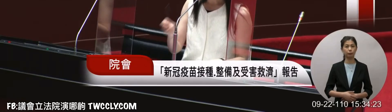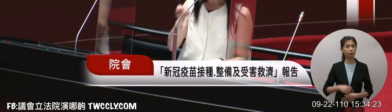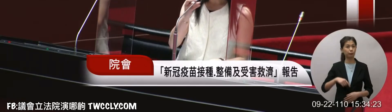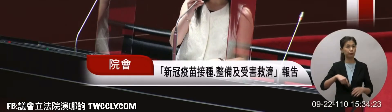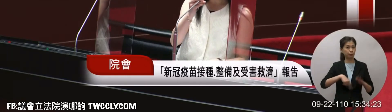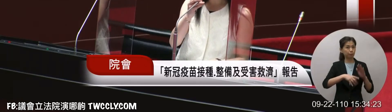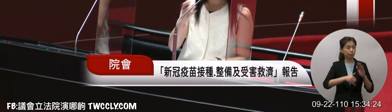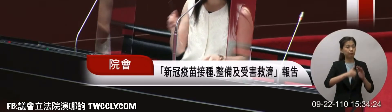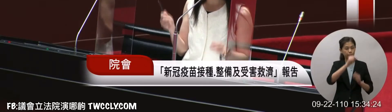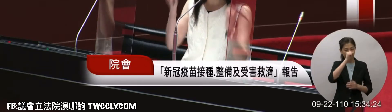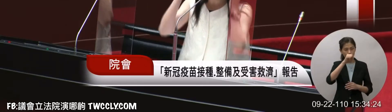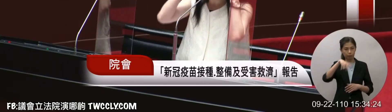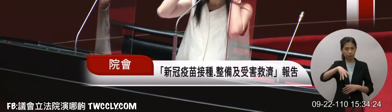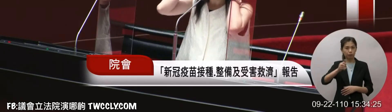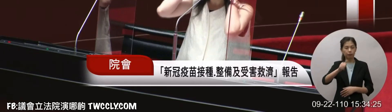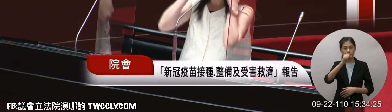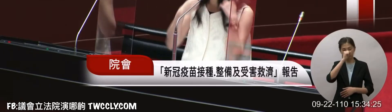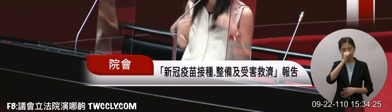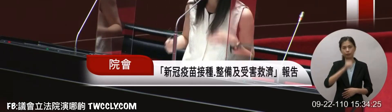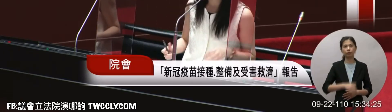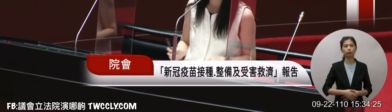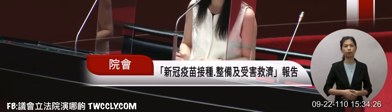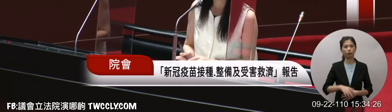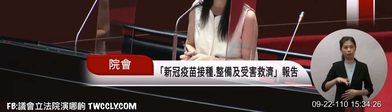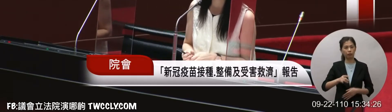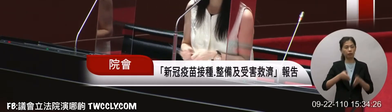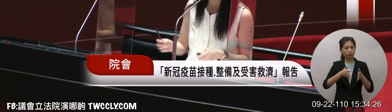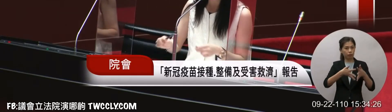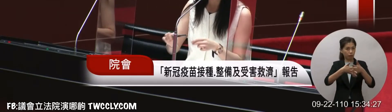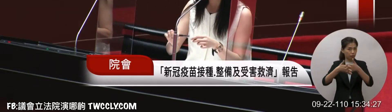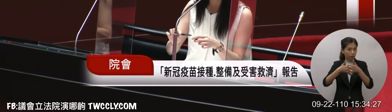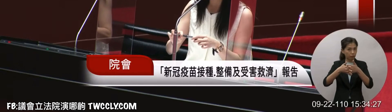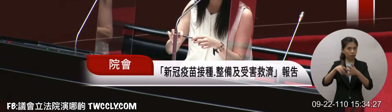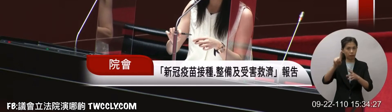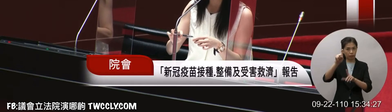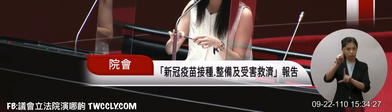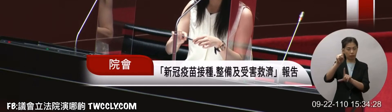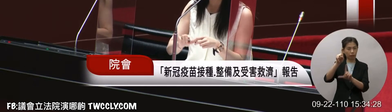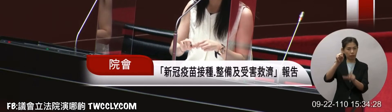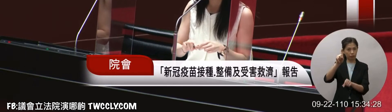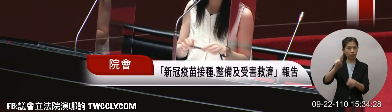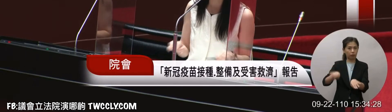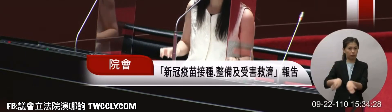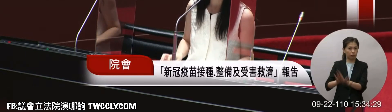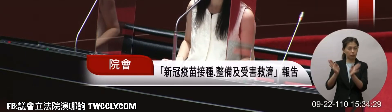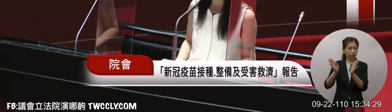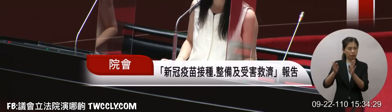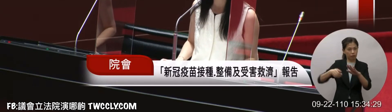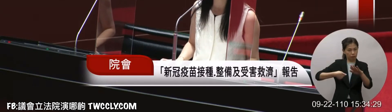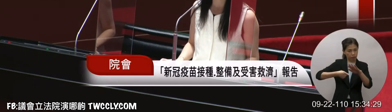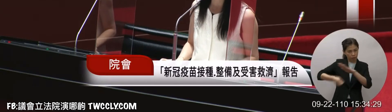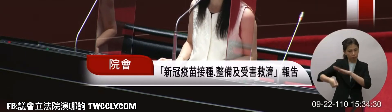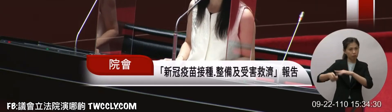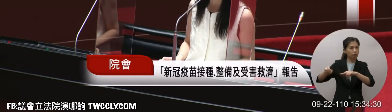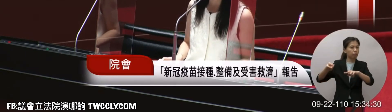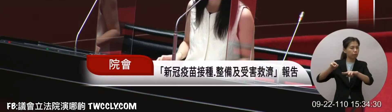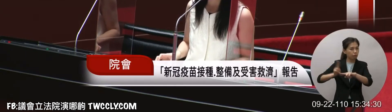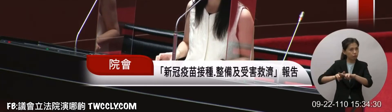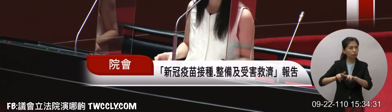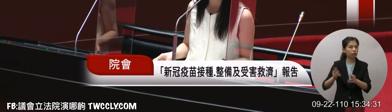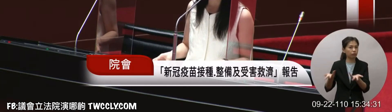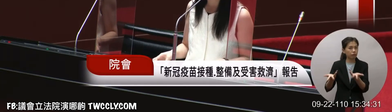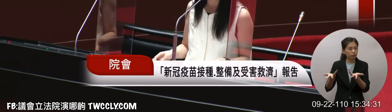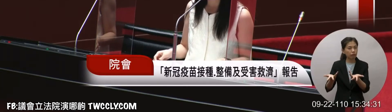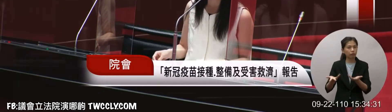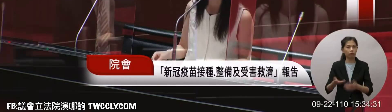大家好，部长好。首先针对这个就是美国从十一月开始入境限制的这个部分，那目前 AIT 其实今